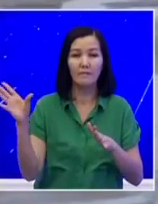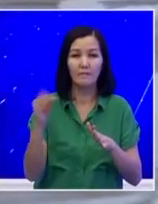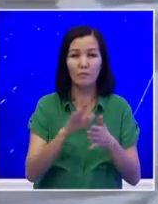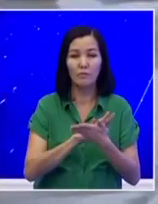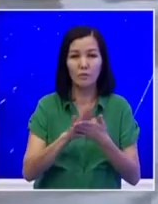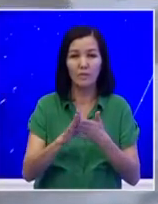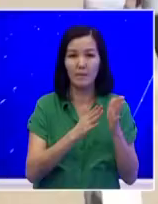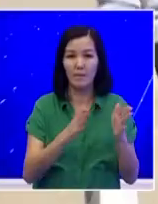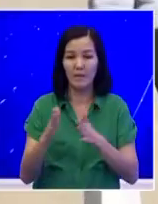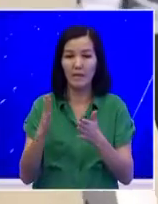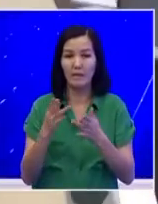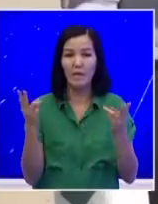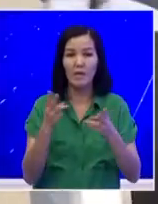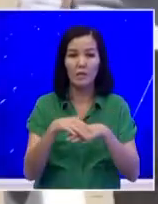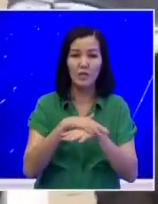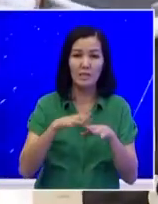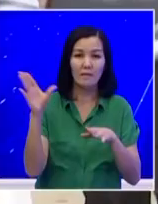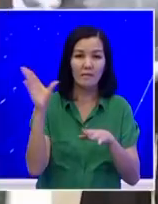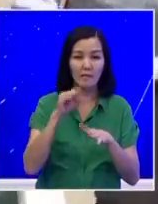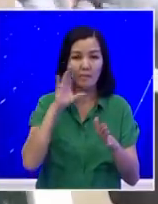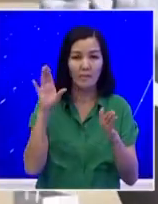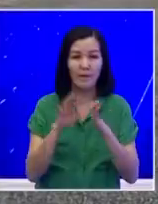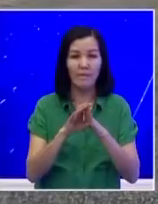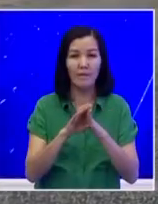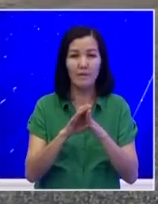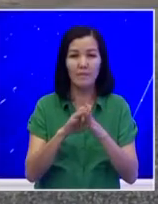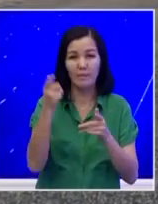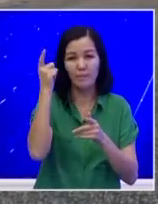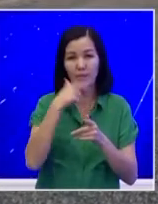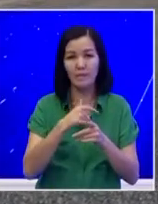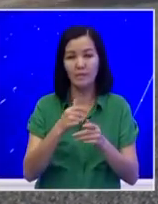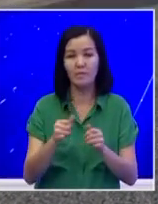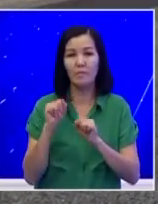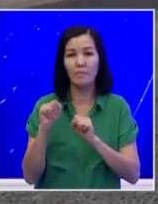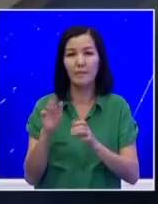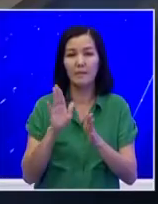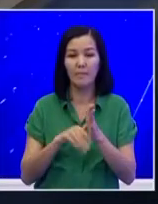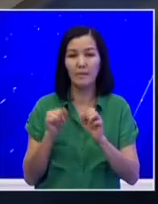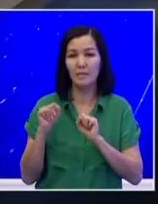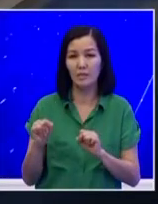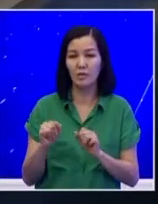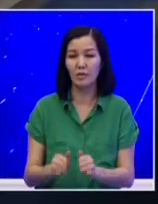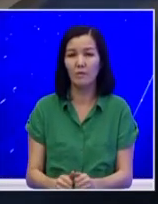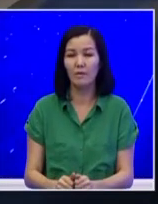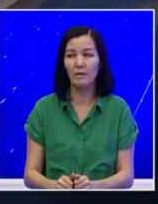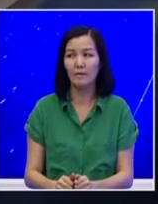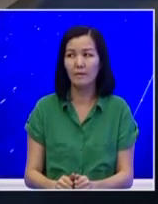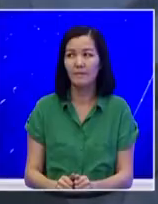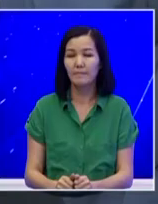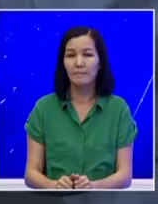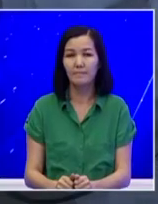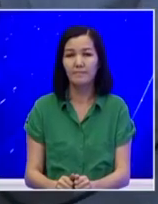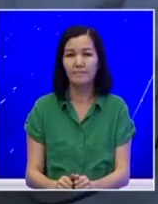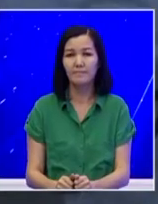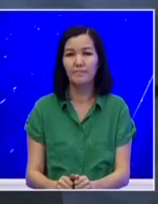неукоснительно. Необходимо отметить, жители следуют всем правилам карантина и придерживаются мер безопасности. Гульмира Тимиргалиева, Курманжан Касымжанулы,